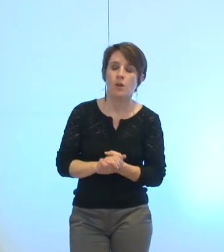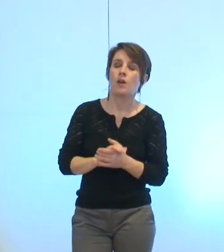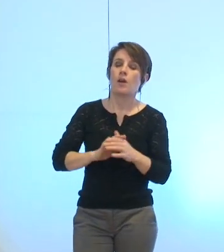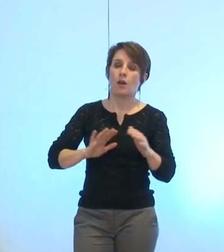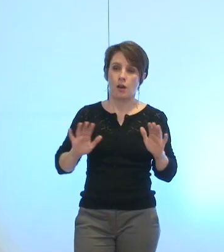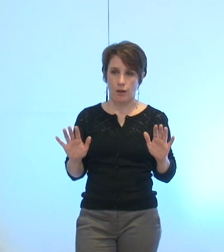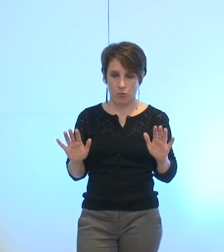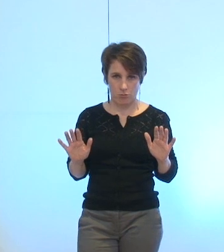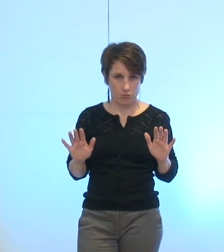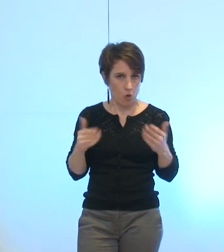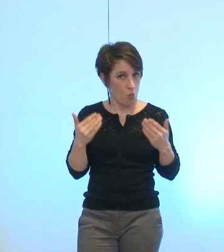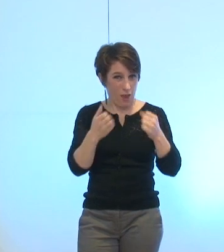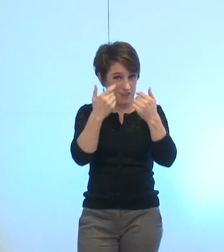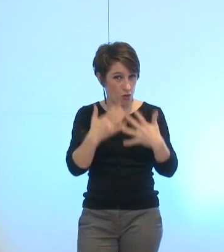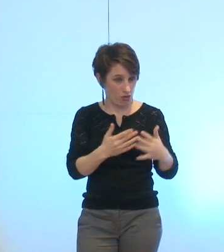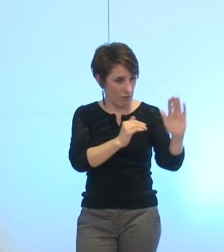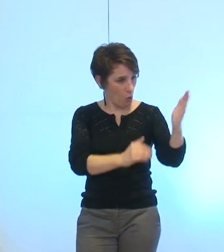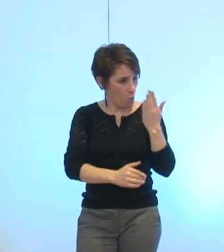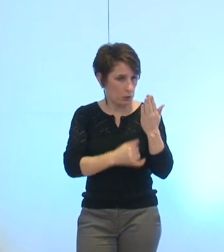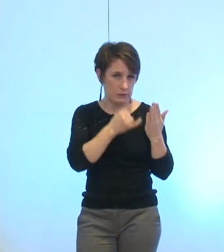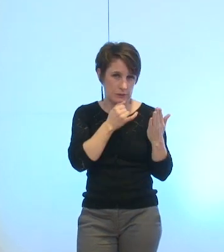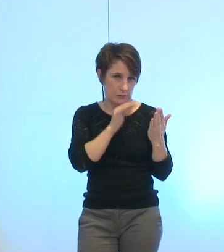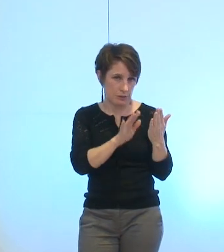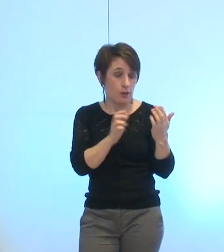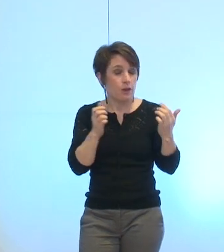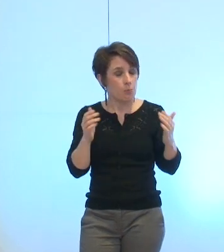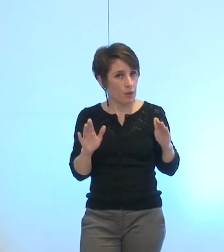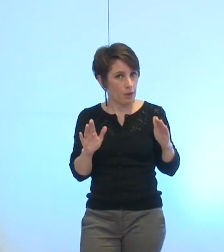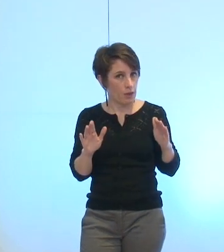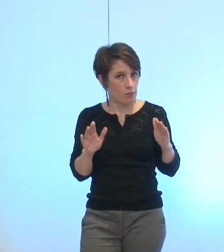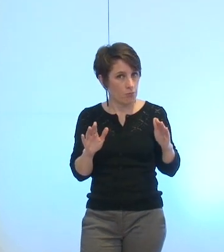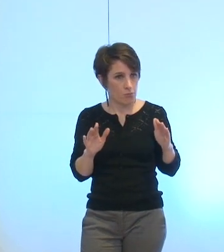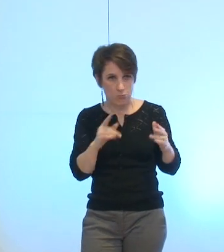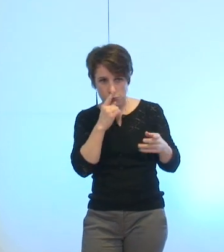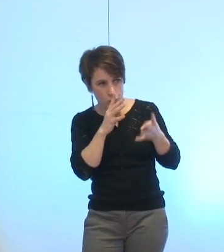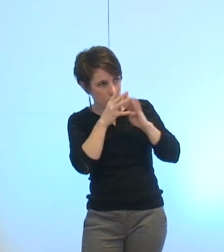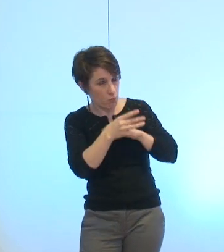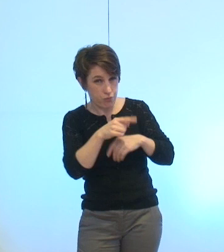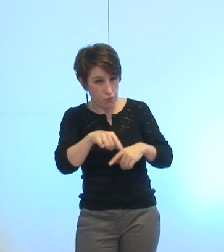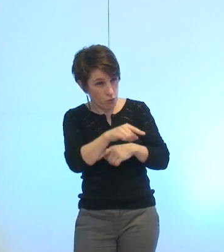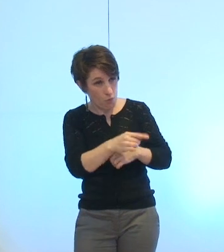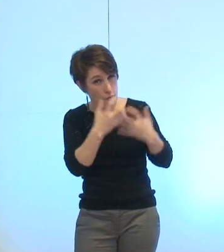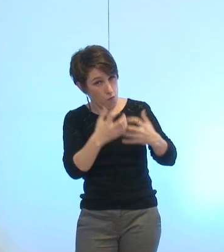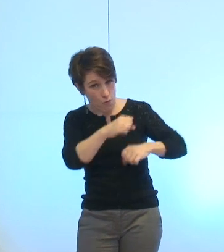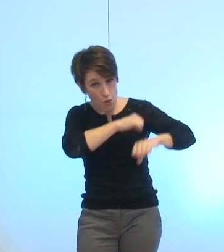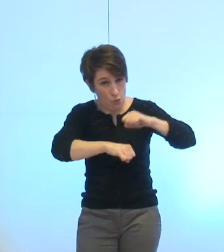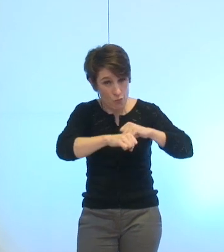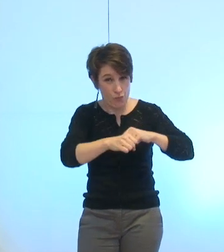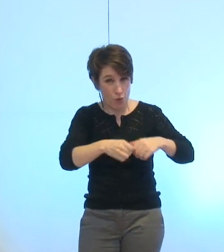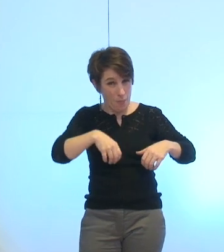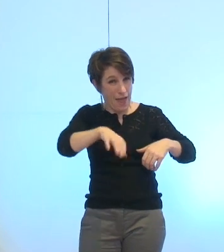parce que vous ne nous avez pas encore communiqué des investissements conséquents pour un nouveau système